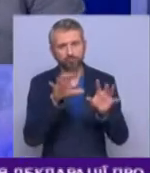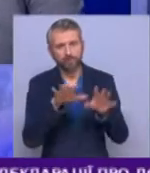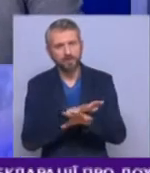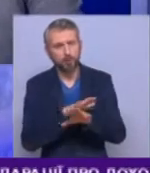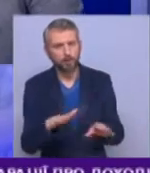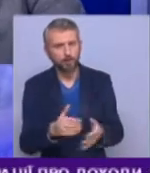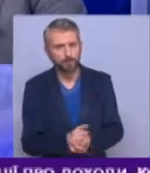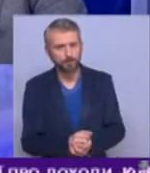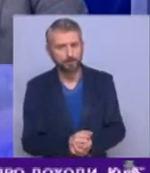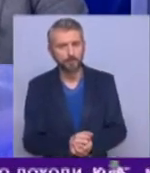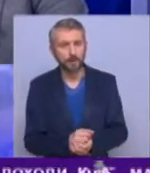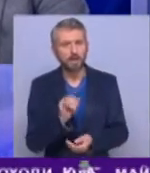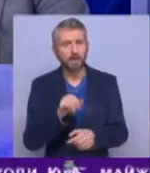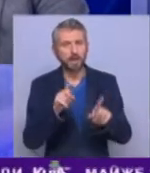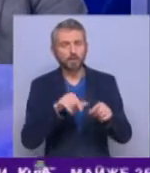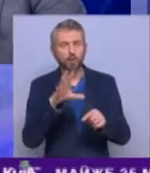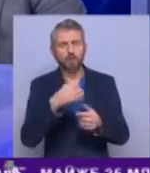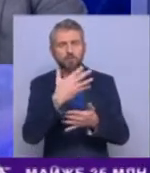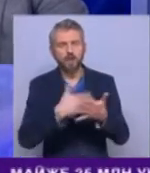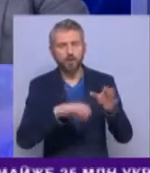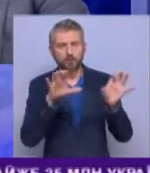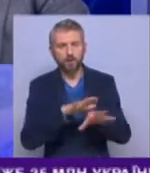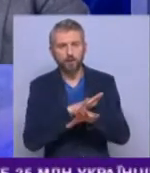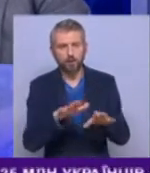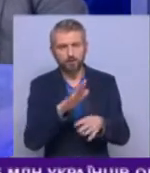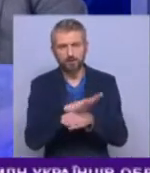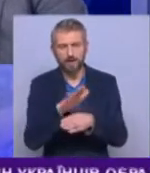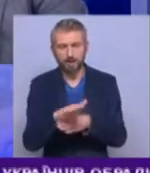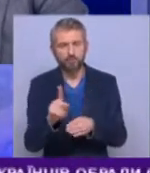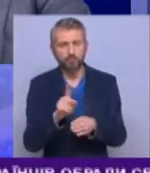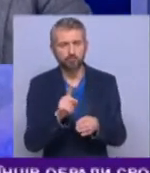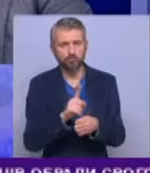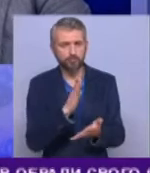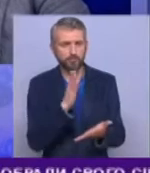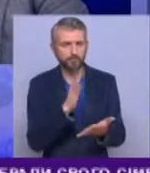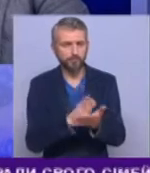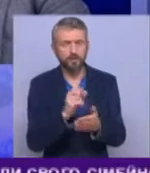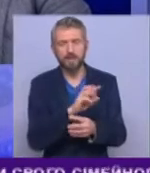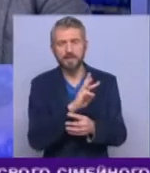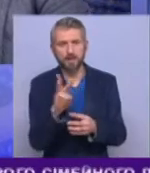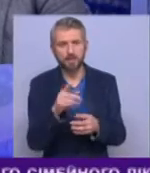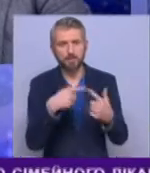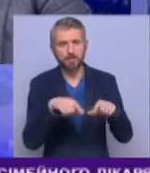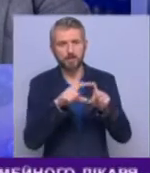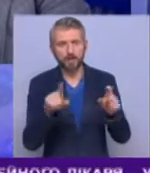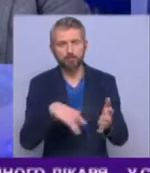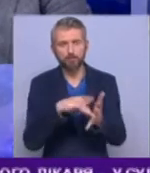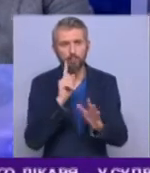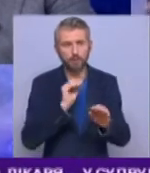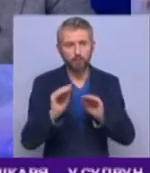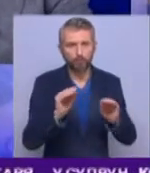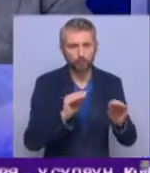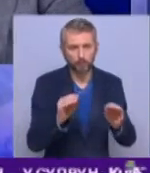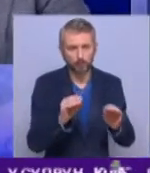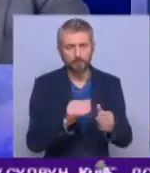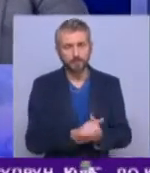споруда. І також весь перелік незаконних тимчасових споруд, які висловлені безпосередньо на сайті Департаменту міського благоустрою в розділі